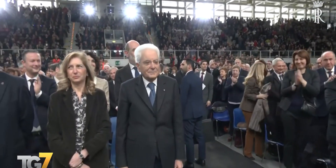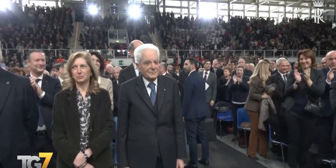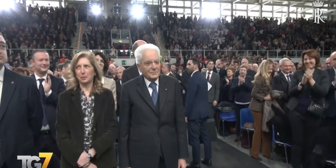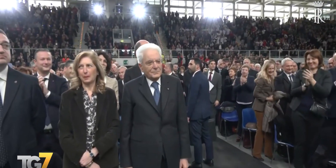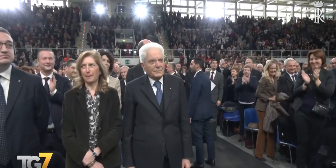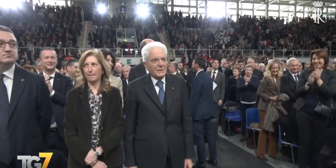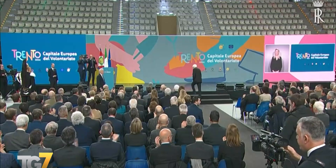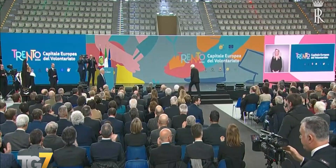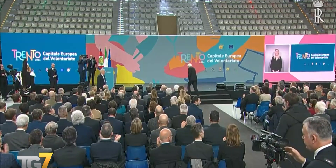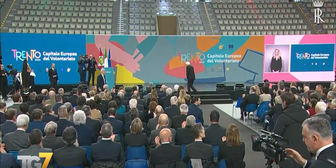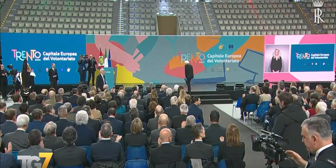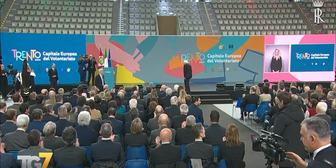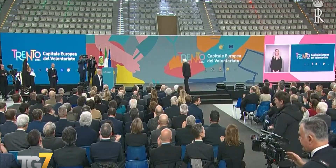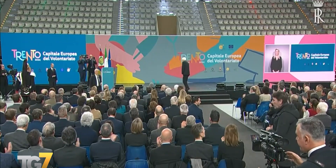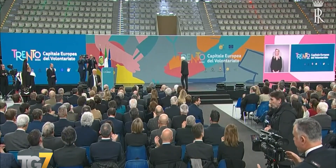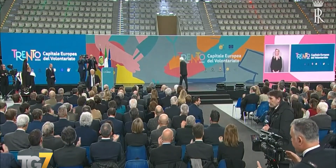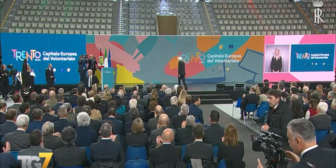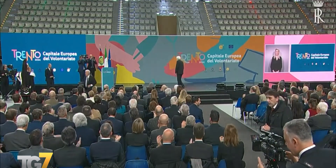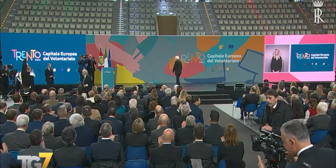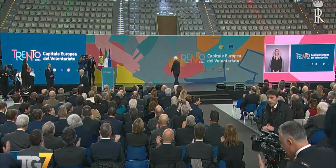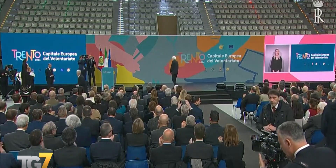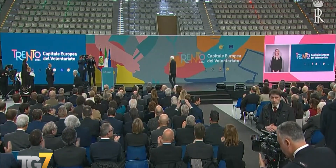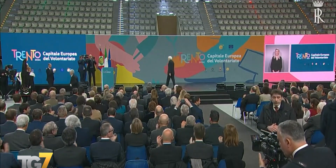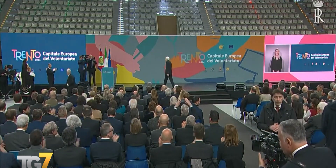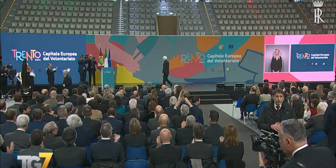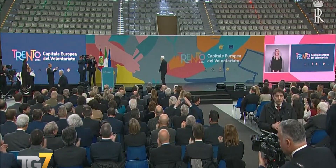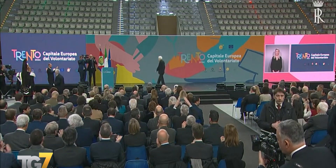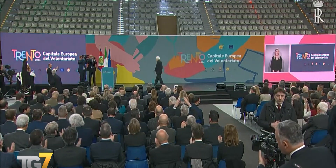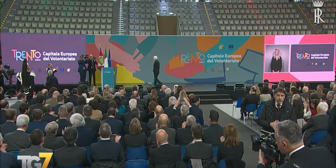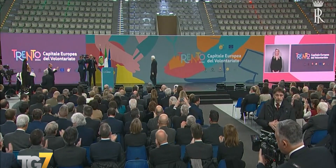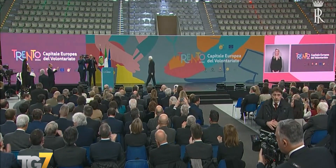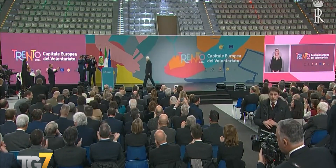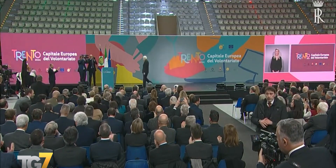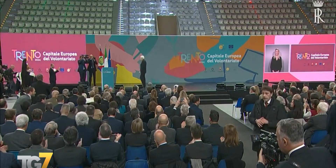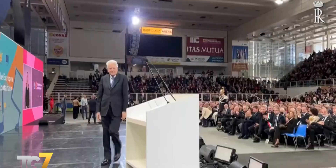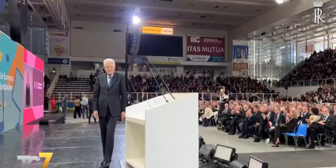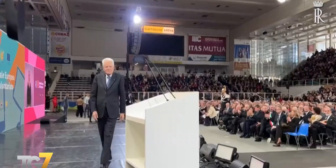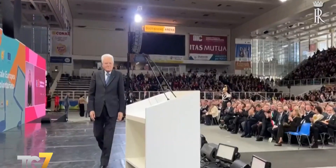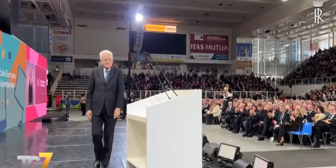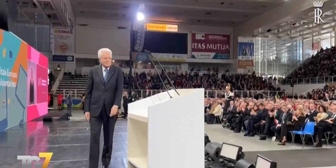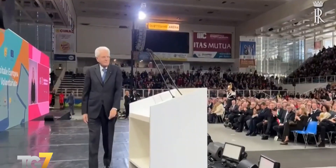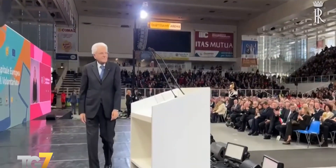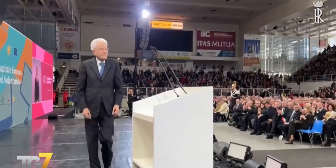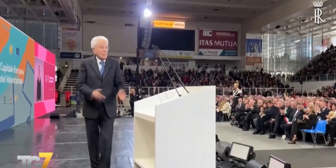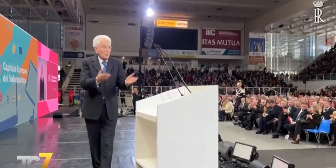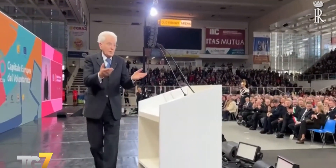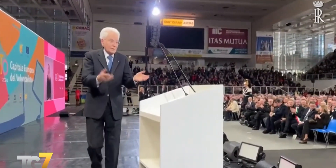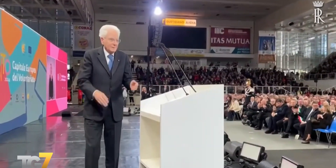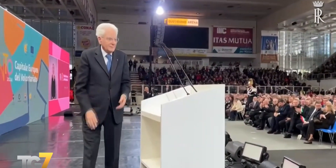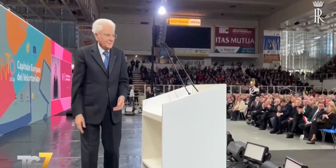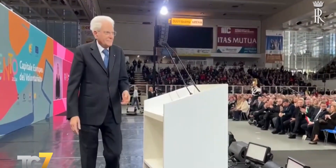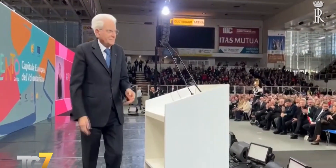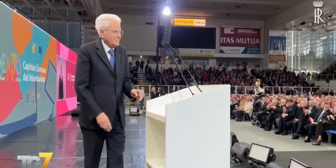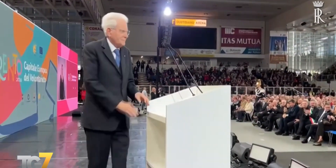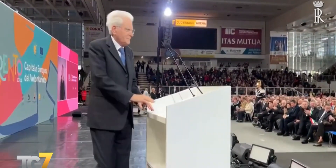del volontariato. Una cerimonia partecipata al palazzetto T Quotidiano Arena, in cui il capo dello Stato ha rimarcato